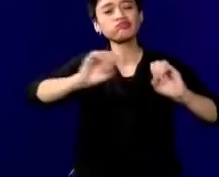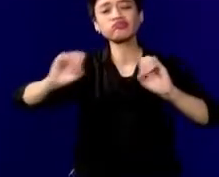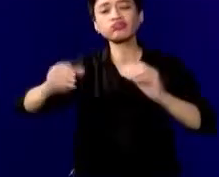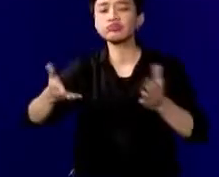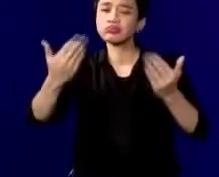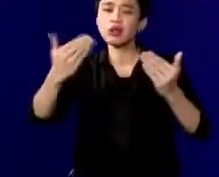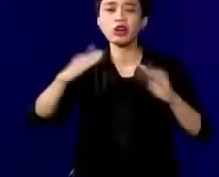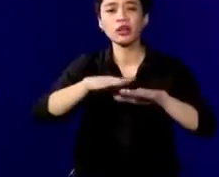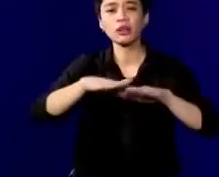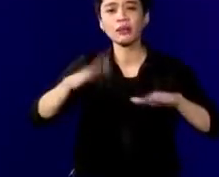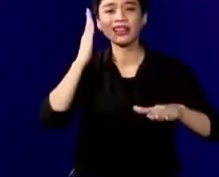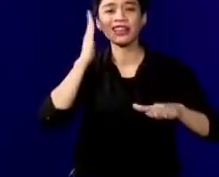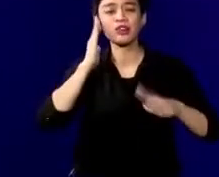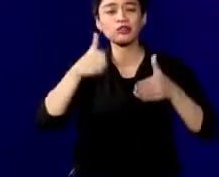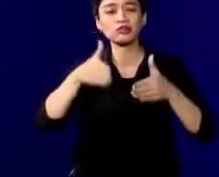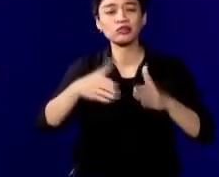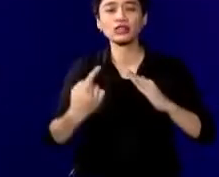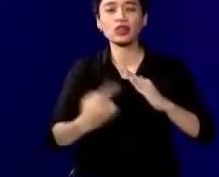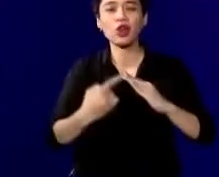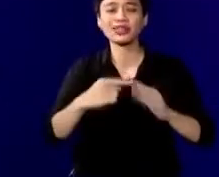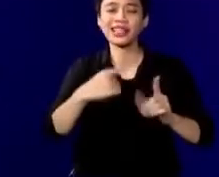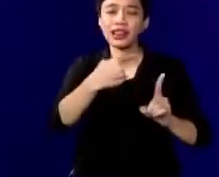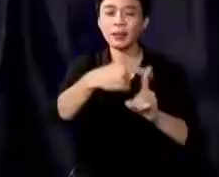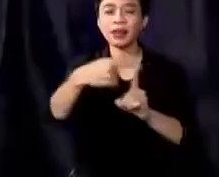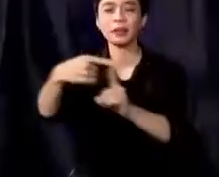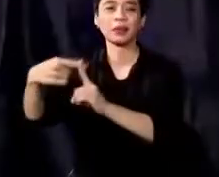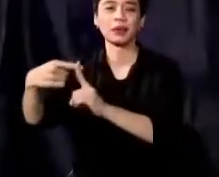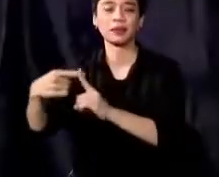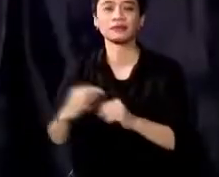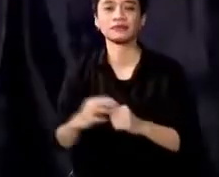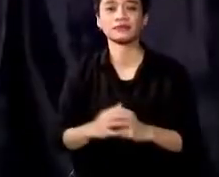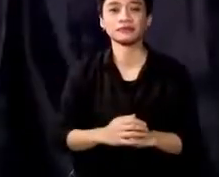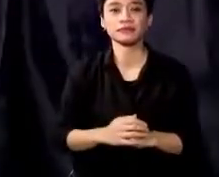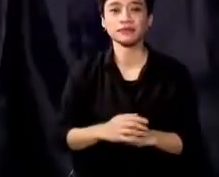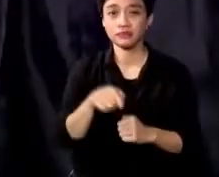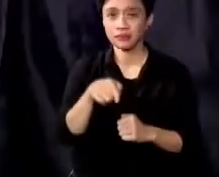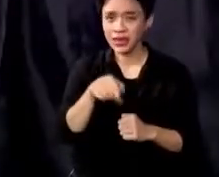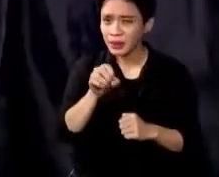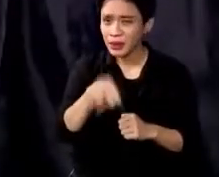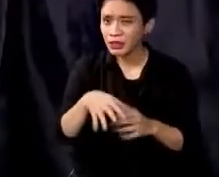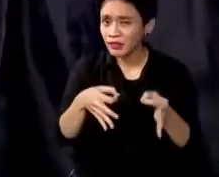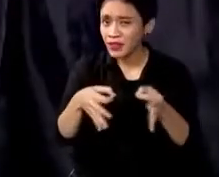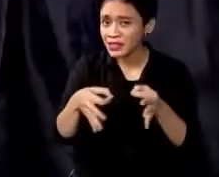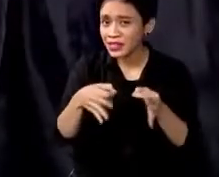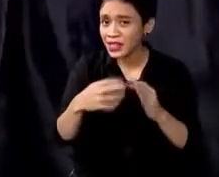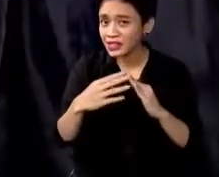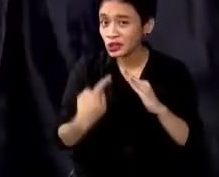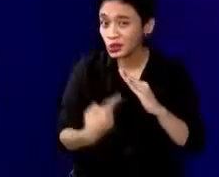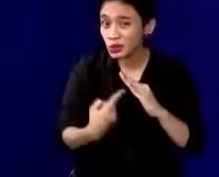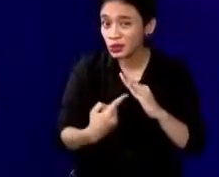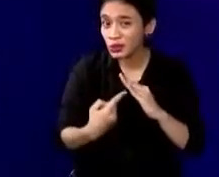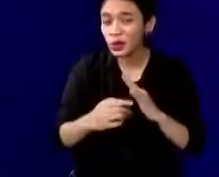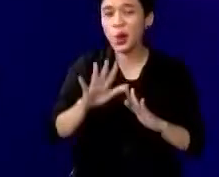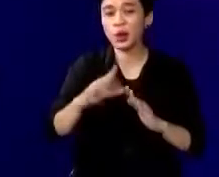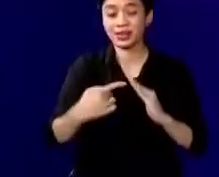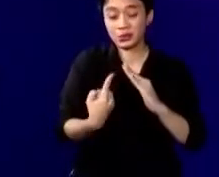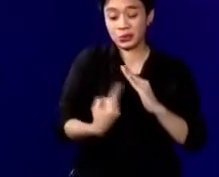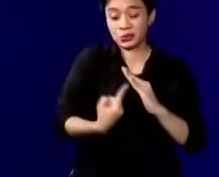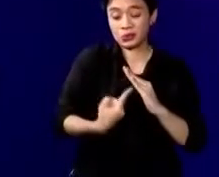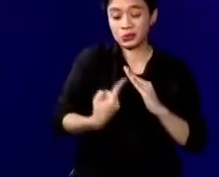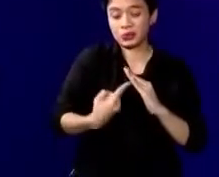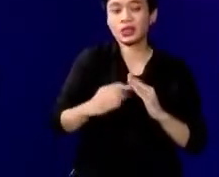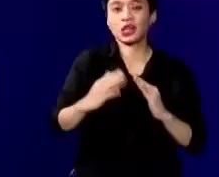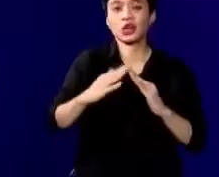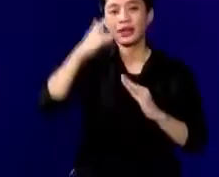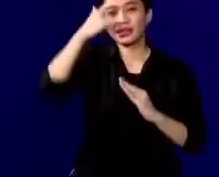tempat tidur isolasi ini termasuk untuk yang fasilitas isolasi Mandiri ya dokter isolasi Mandiri itu bukan di rumah sakit